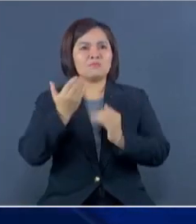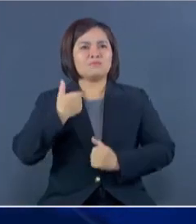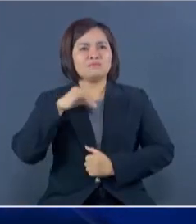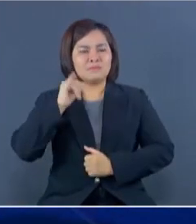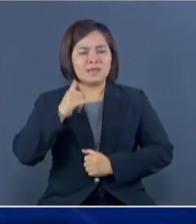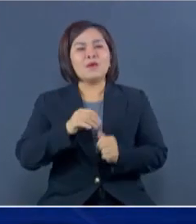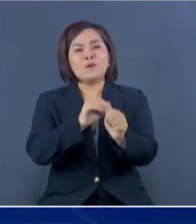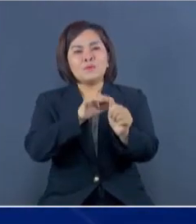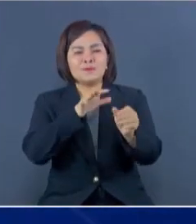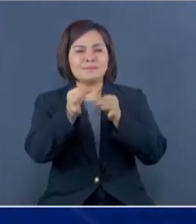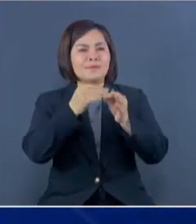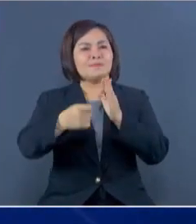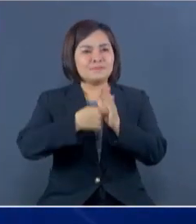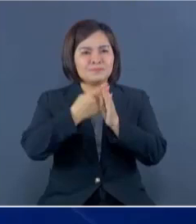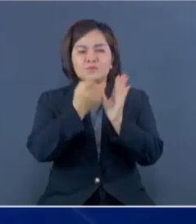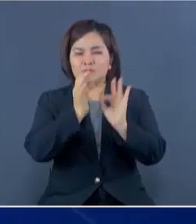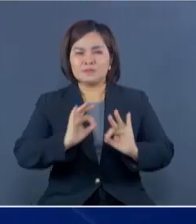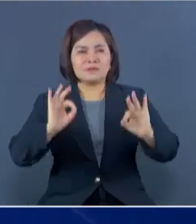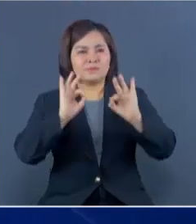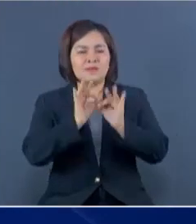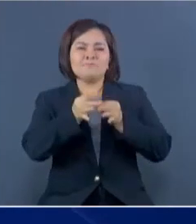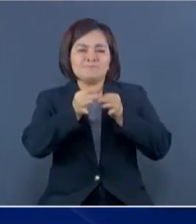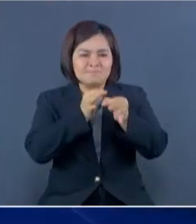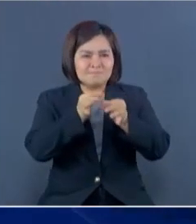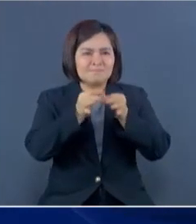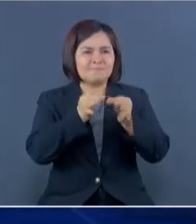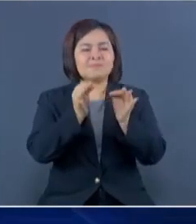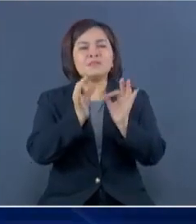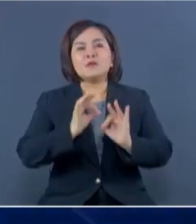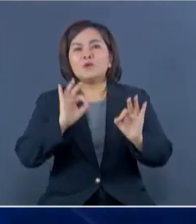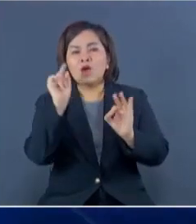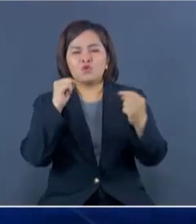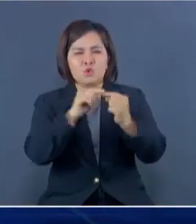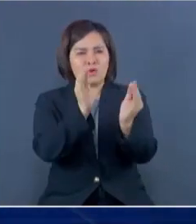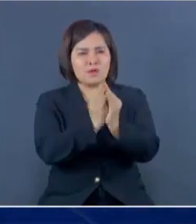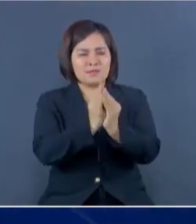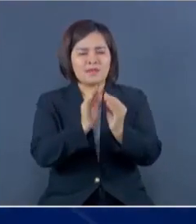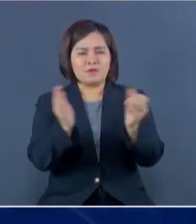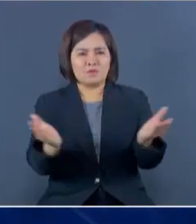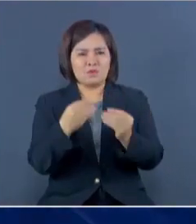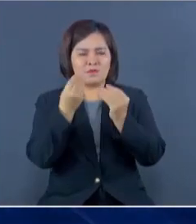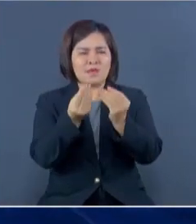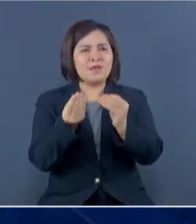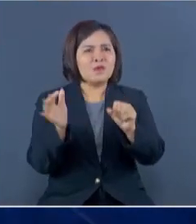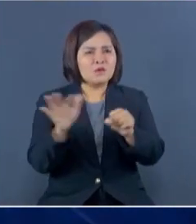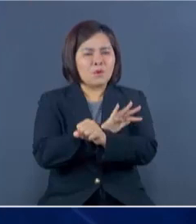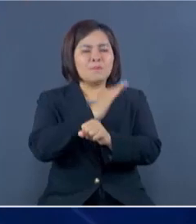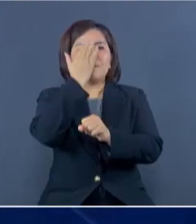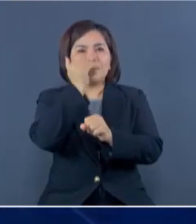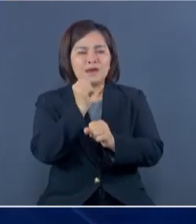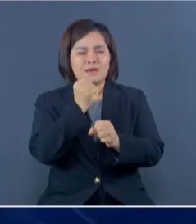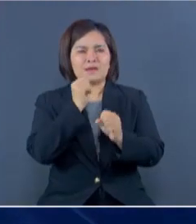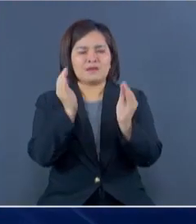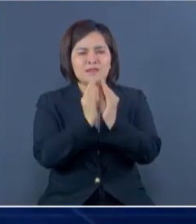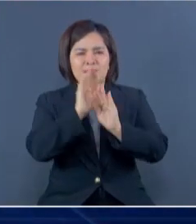งเหตุผลและก็ความจำเป็นนะครับโดยเฉพาะเรื่องของการรวบรวมเสียงสนับสนุนให้ได้มากที่สุดให้เพียงพอสำหรับ